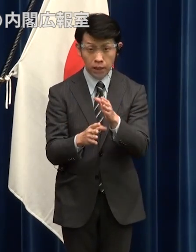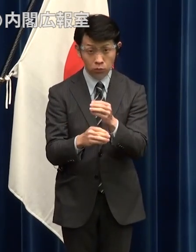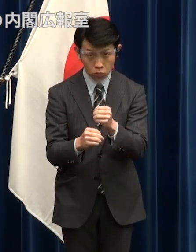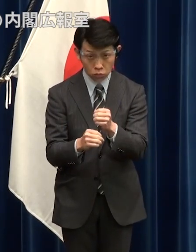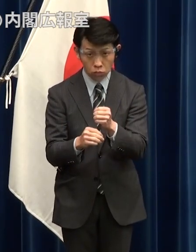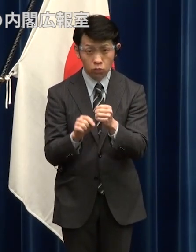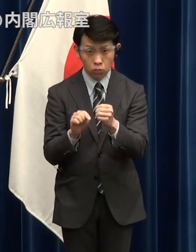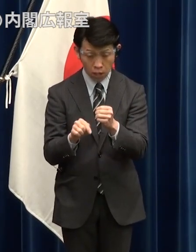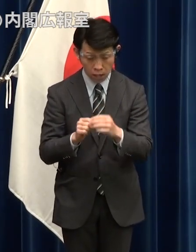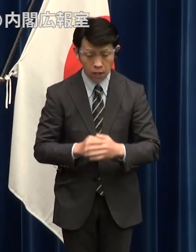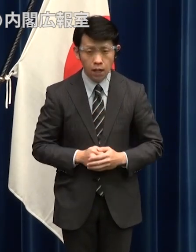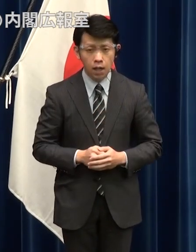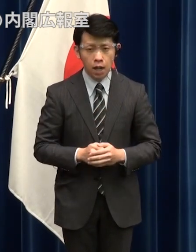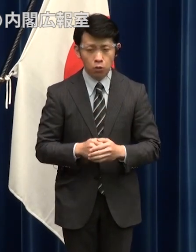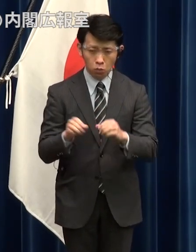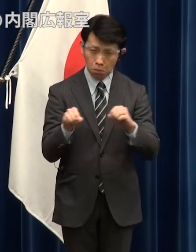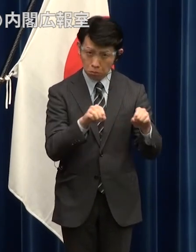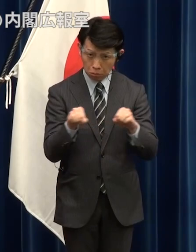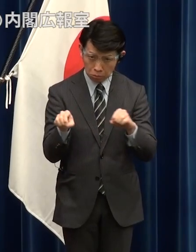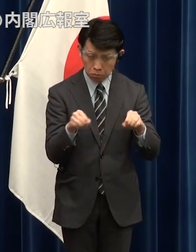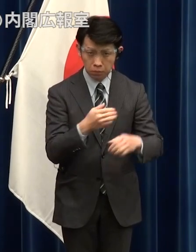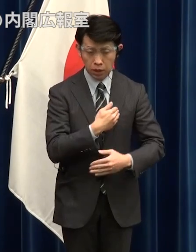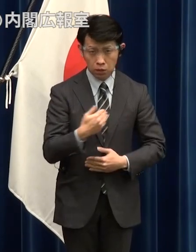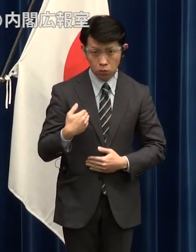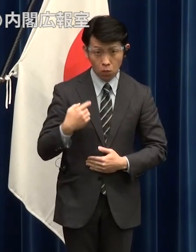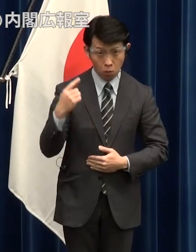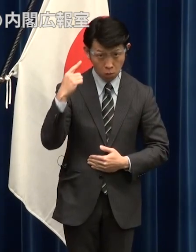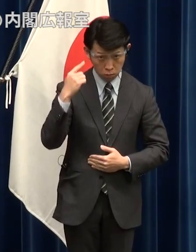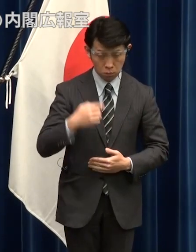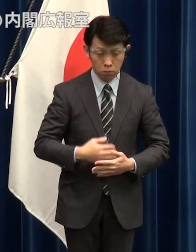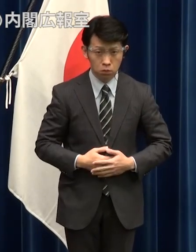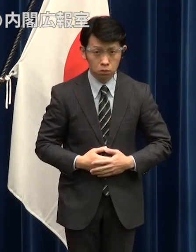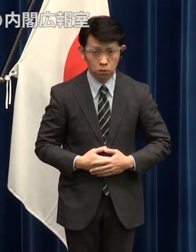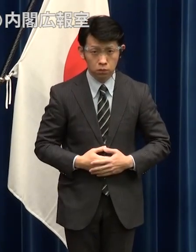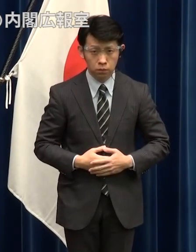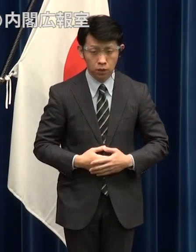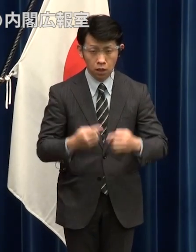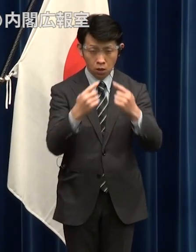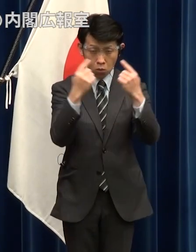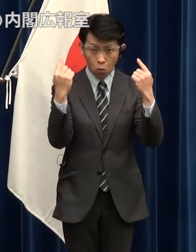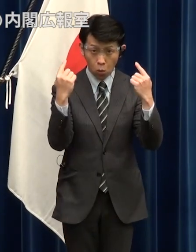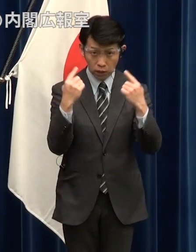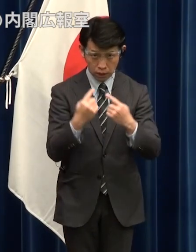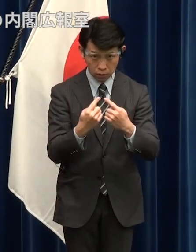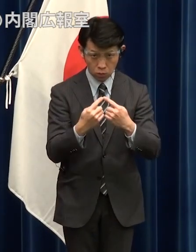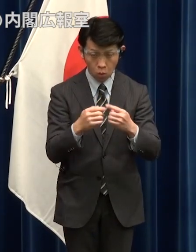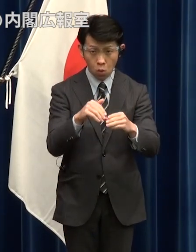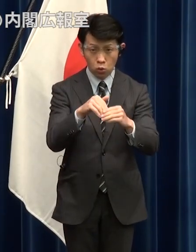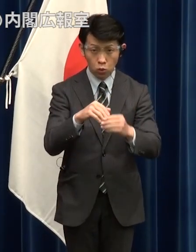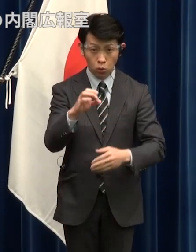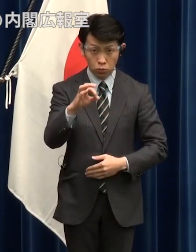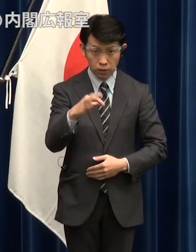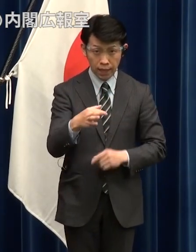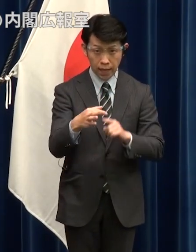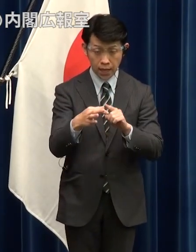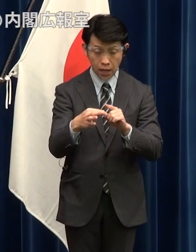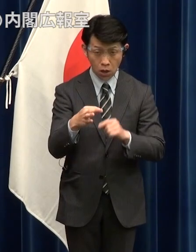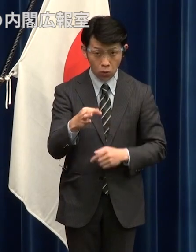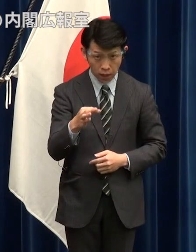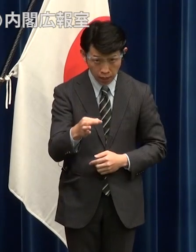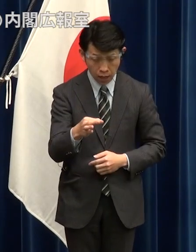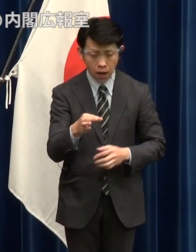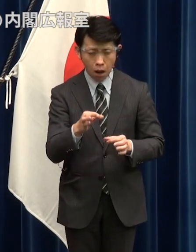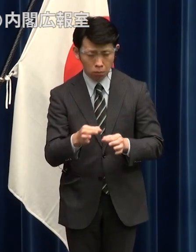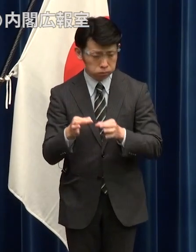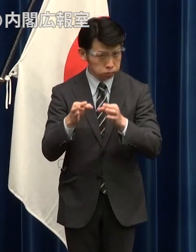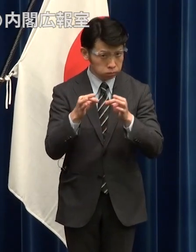については柔軟に対応してまいります。そして個人の所得税の負担が増加